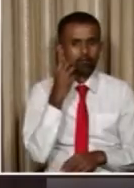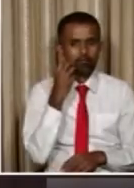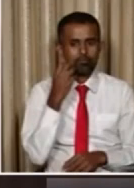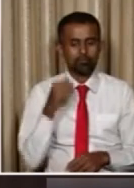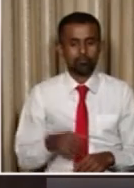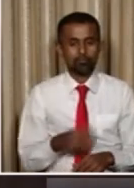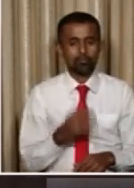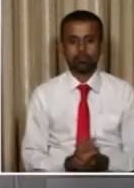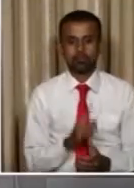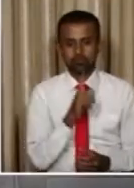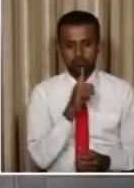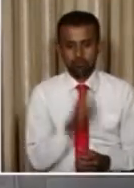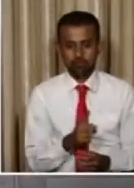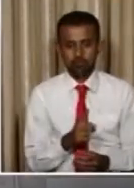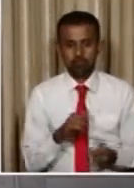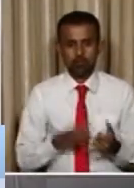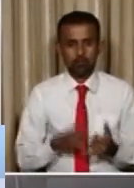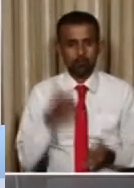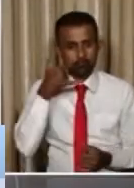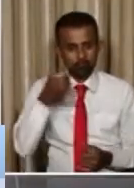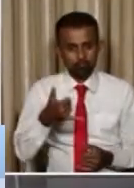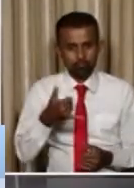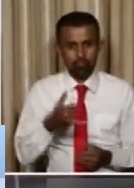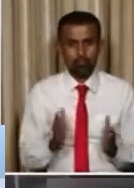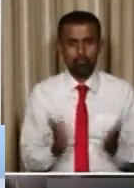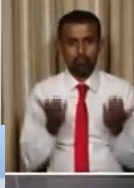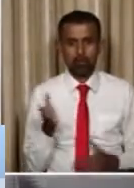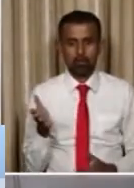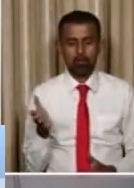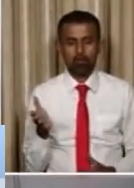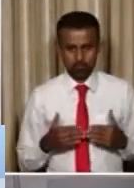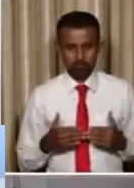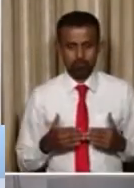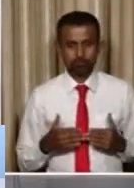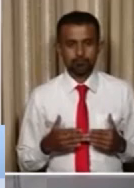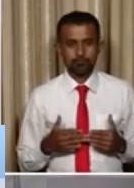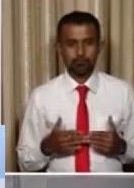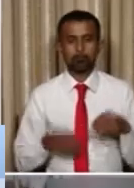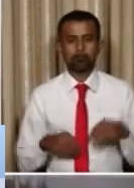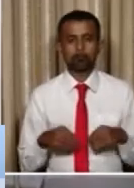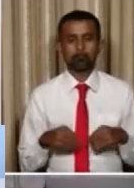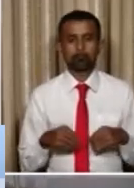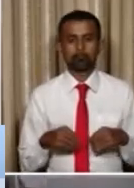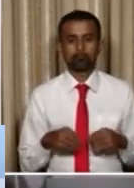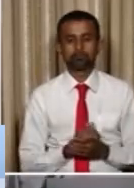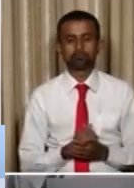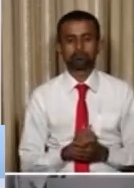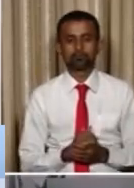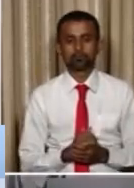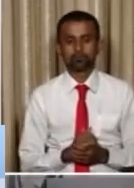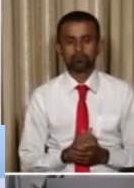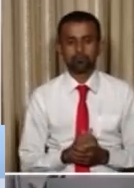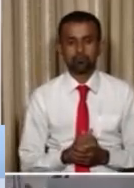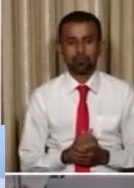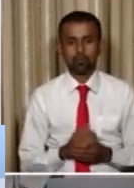දැන් අලියක්ක තමයි ගාන්නේ මං හිතන්නේ. සමගි ජන බලවේගයේ ආරම්භයේ තියෙන විවෘත ආර්ථිකය. අද මේ මැතිවරණය ඉලක්ක කරගෙන ඔවුන්ගේ